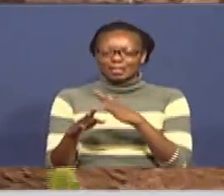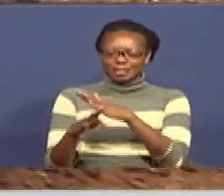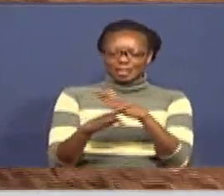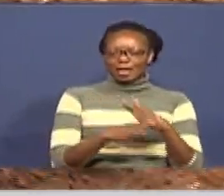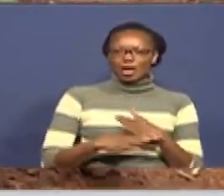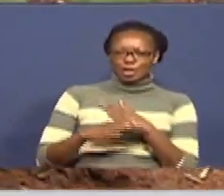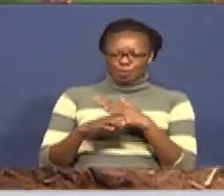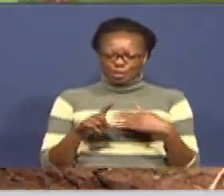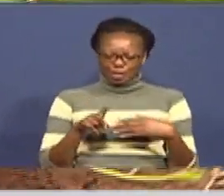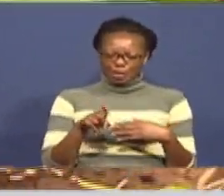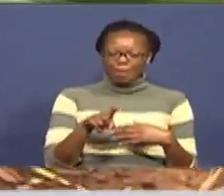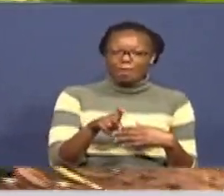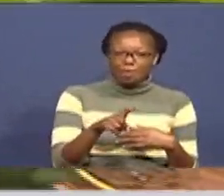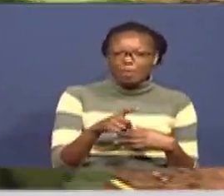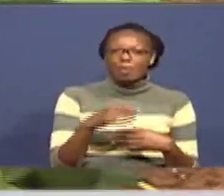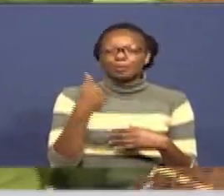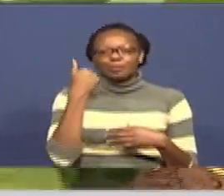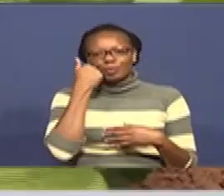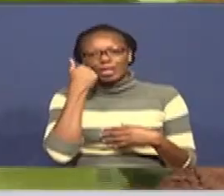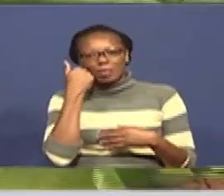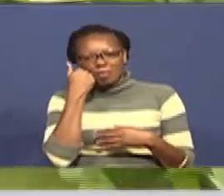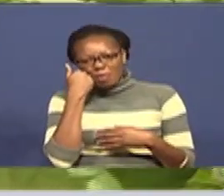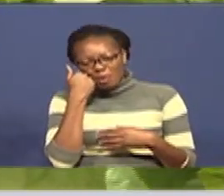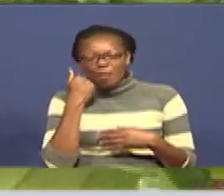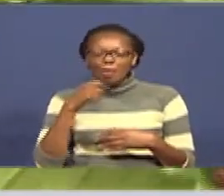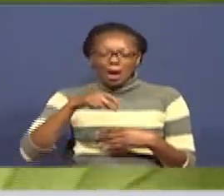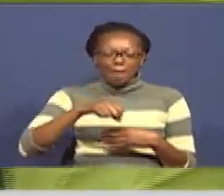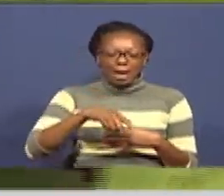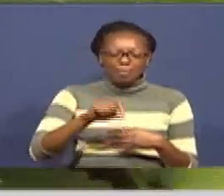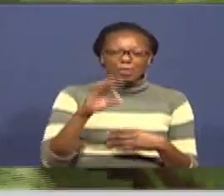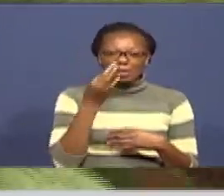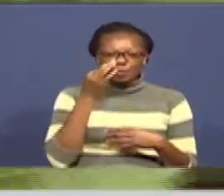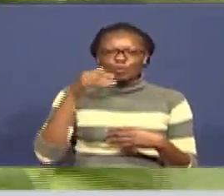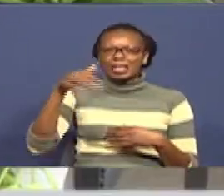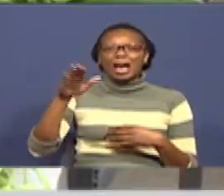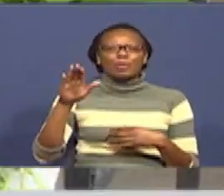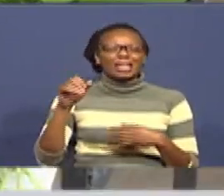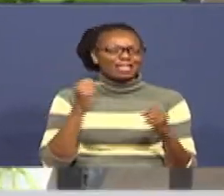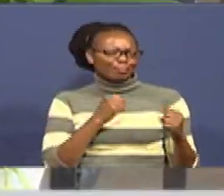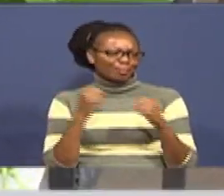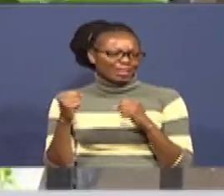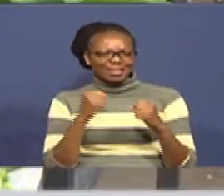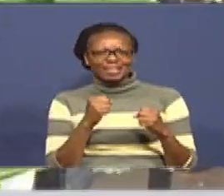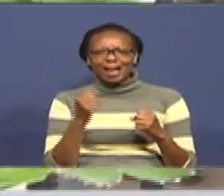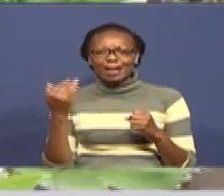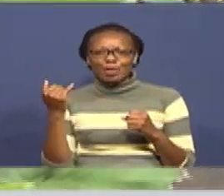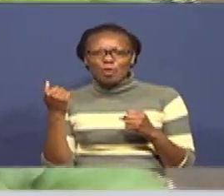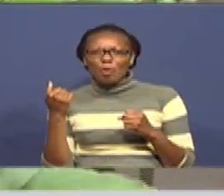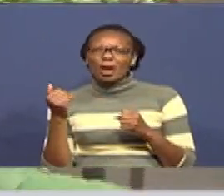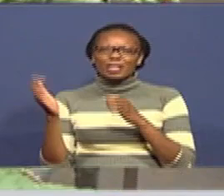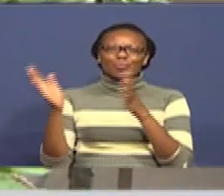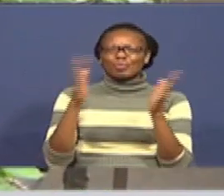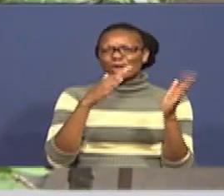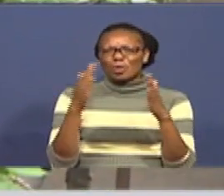mavuno yatakuwa mengi kwani hapa ndani ni rahisi kudhibiti magonjwa na wadudu ikilinganishwa na kukuza strawberries